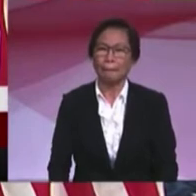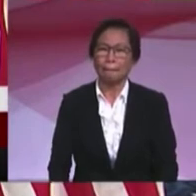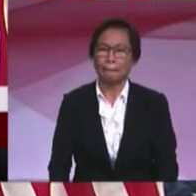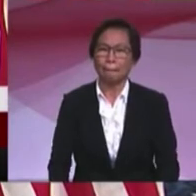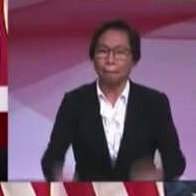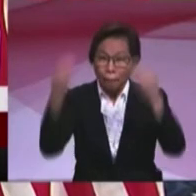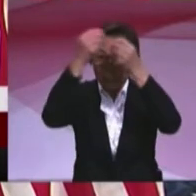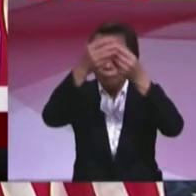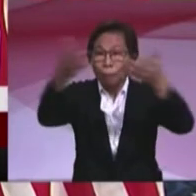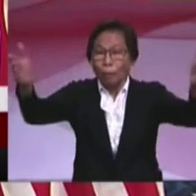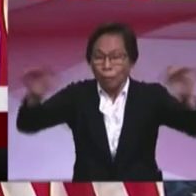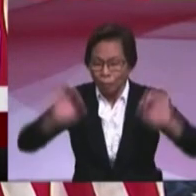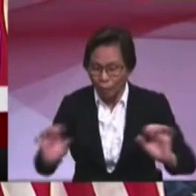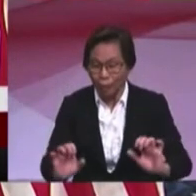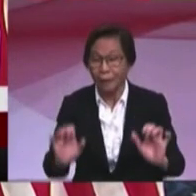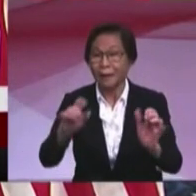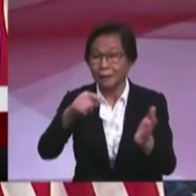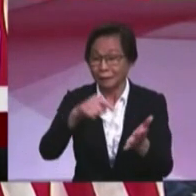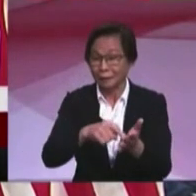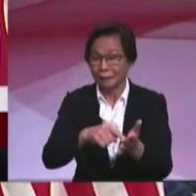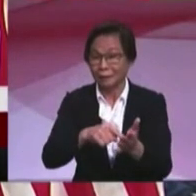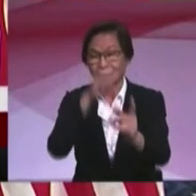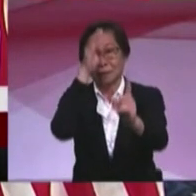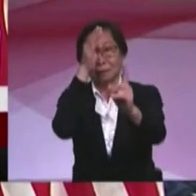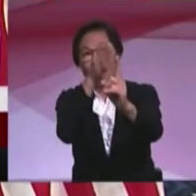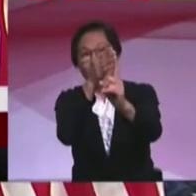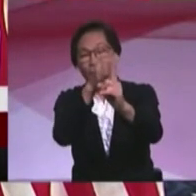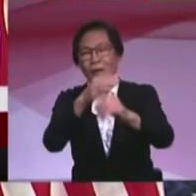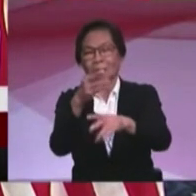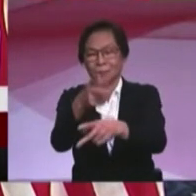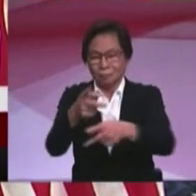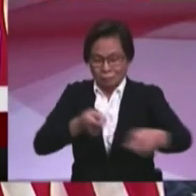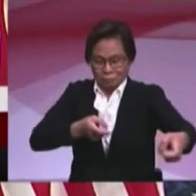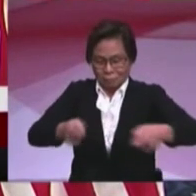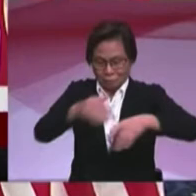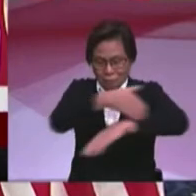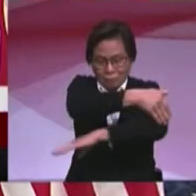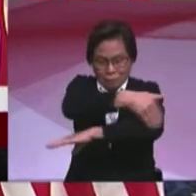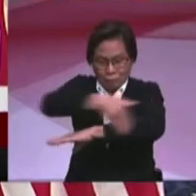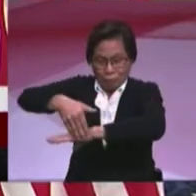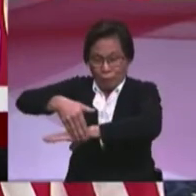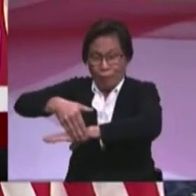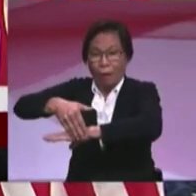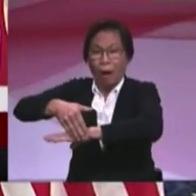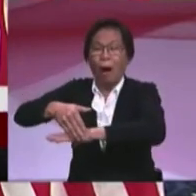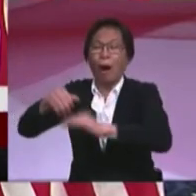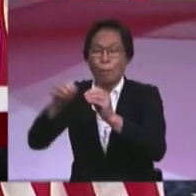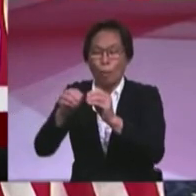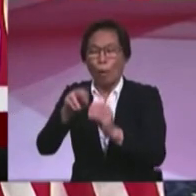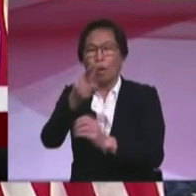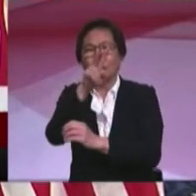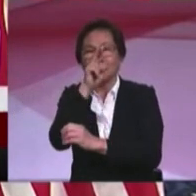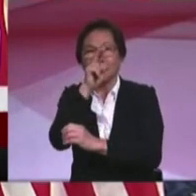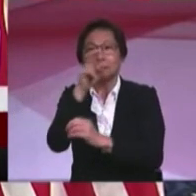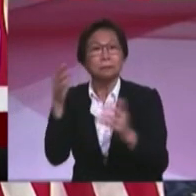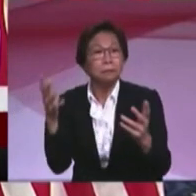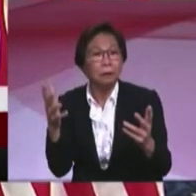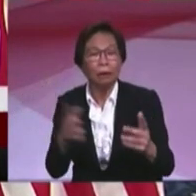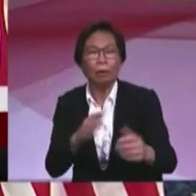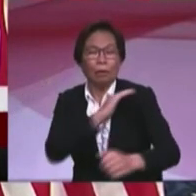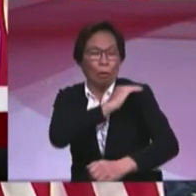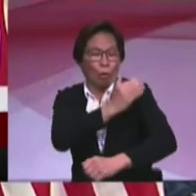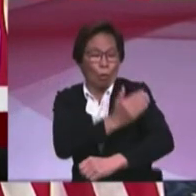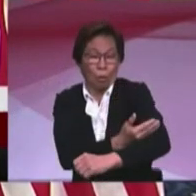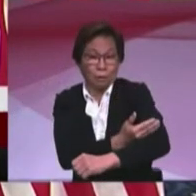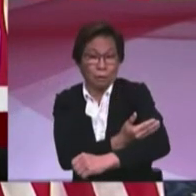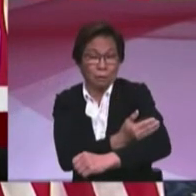di proklamasi darurat ini SPK Wulan sempaga negara juga akan diperketat kan dengan memberikan